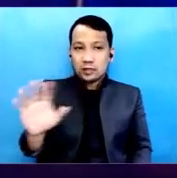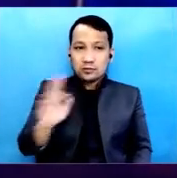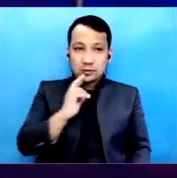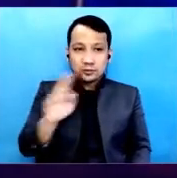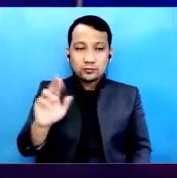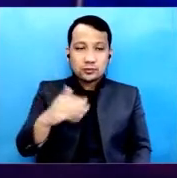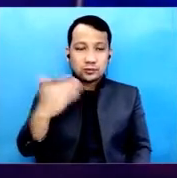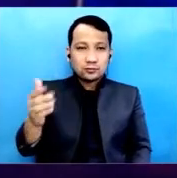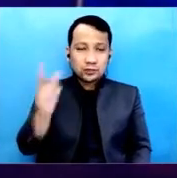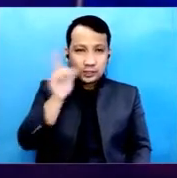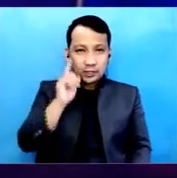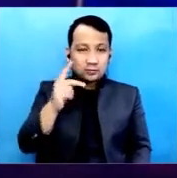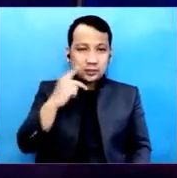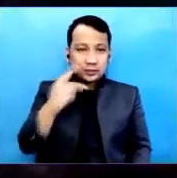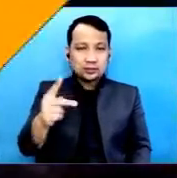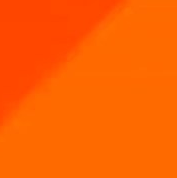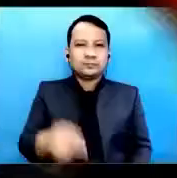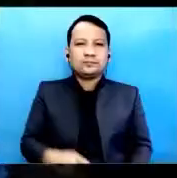yan, si Laila Pangilina.